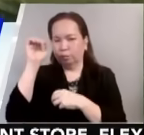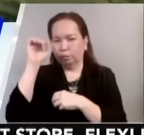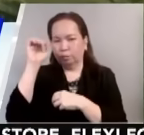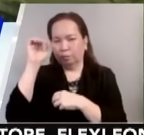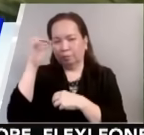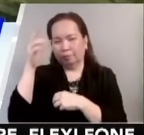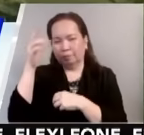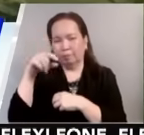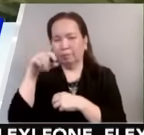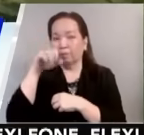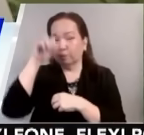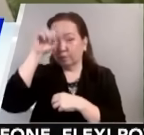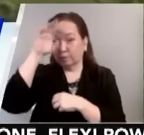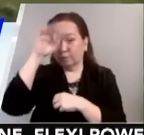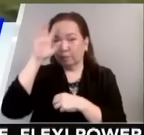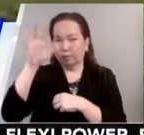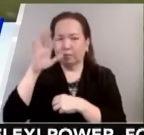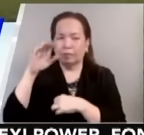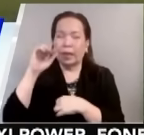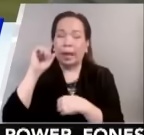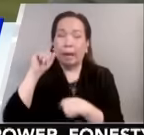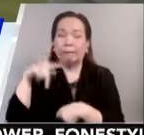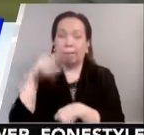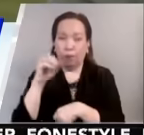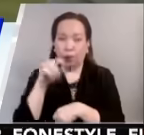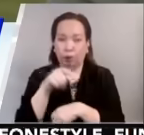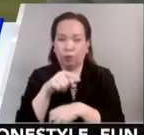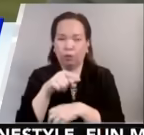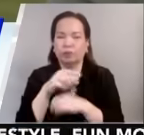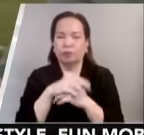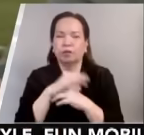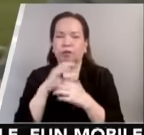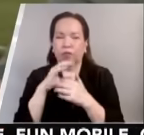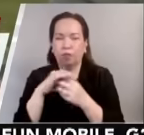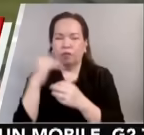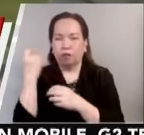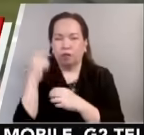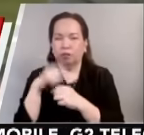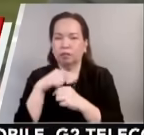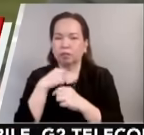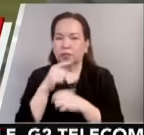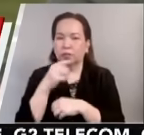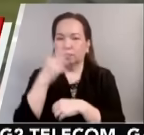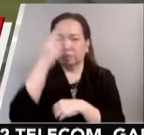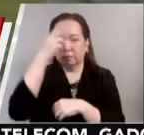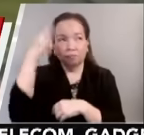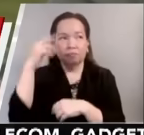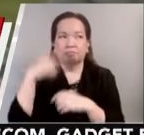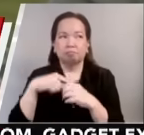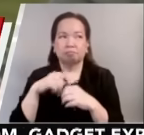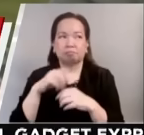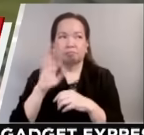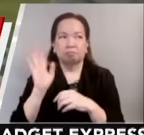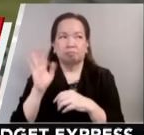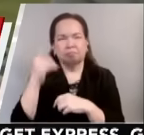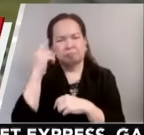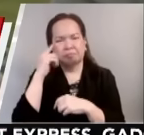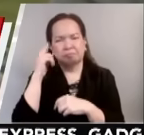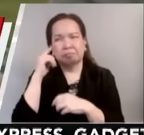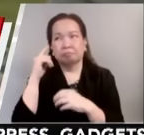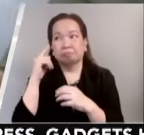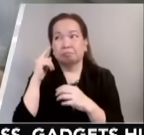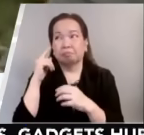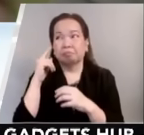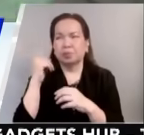tuhod ni pasano Rizal na Dr Jose riz si Jose Rizal kasi ano siya e timeless no ung